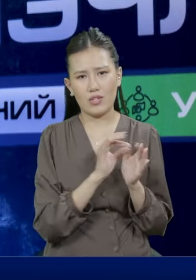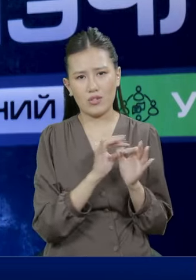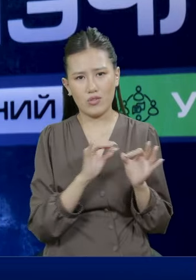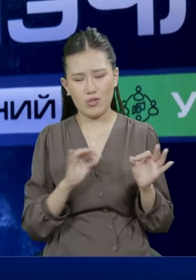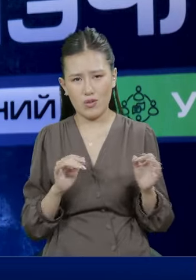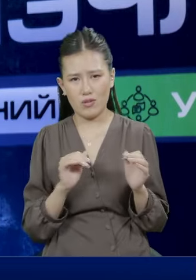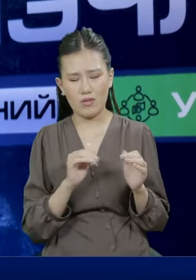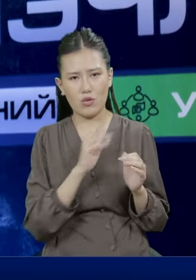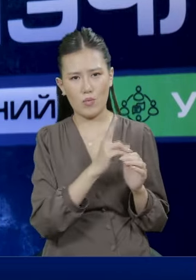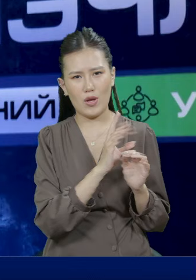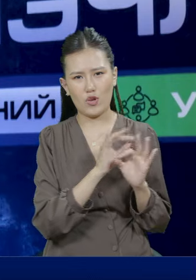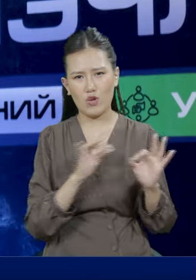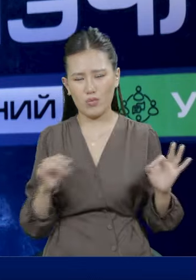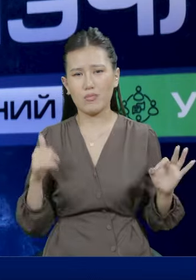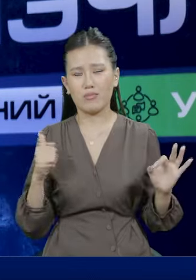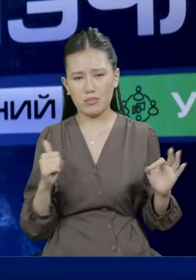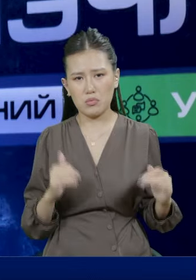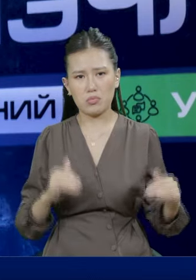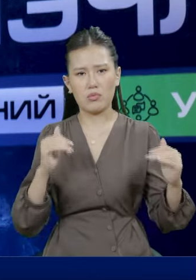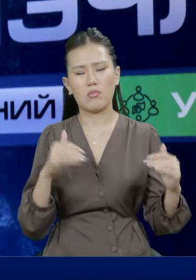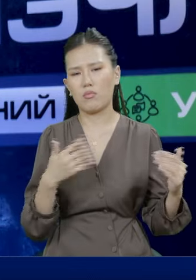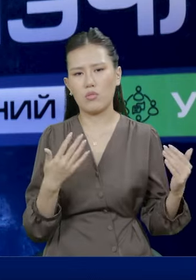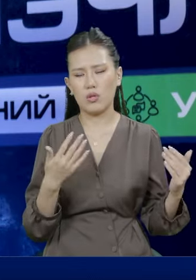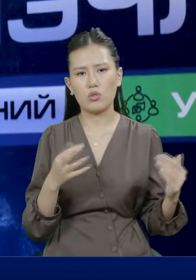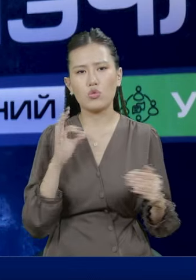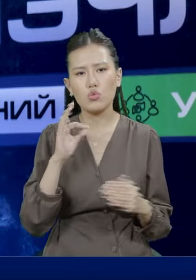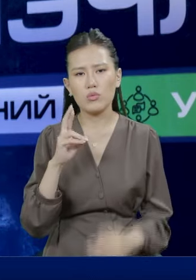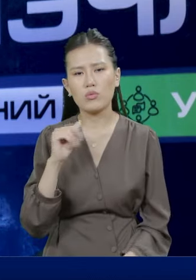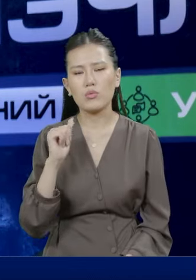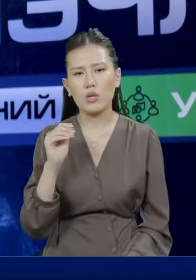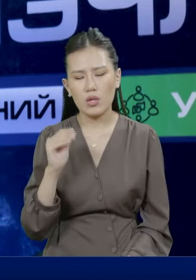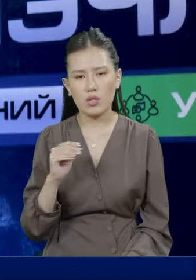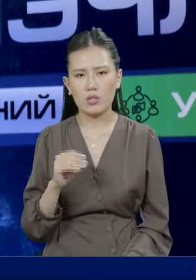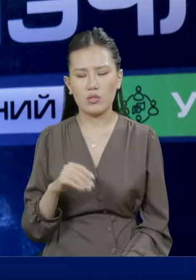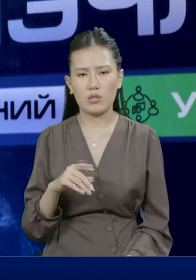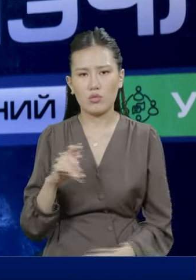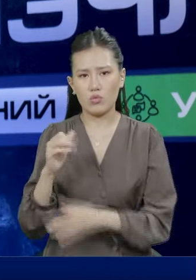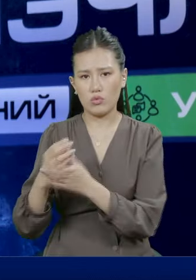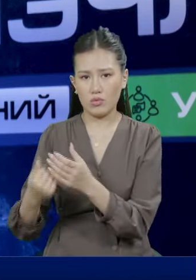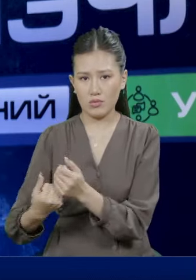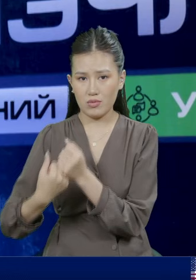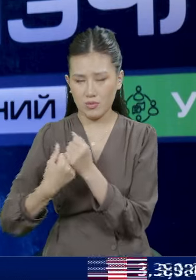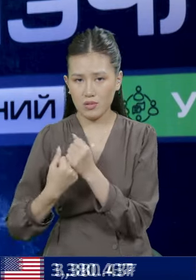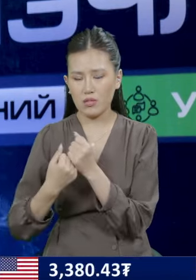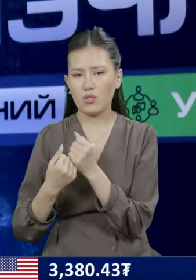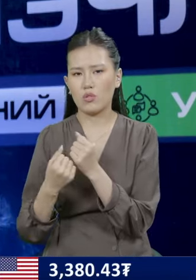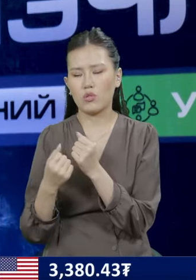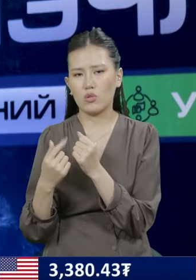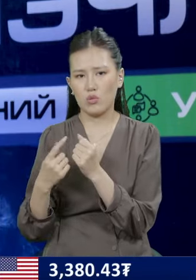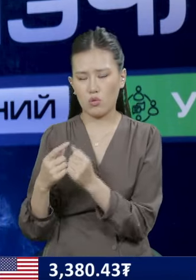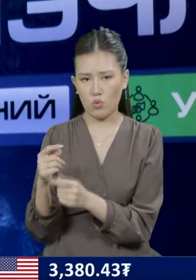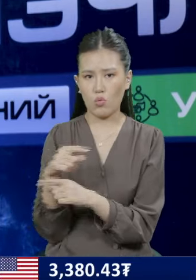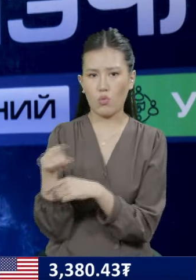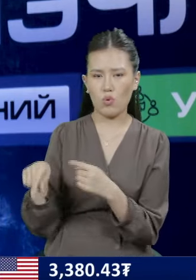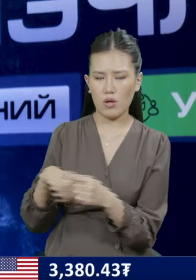хөгжсөнгөө. А гэтэл зөвхөлтэй салбар дээр ямар байдлаар ажилтдаг вэ гэхээр тодорхой хөрөнгө оруулагчиг бол хамгаалах байдлаар тийм ээ. Тэр хөрөнгө оруулалтаа нөхөх байдлаар тодорхой болгож өгдөг.